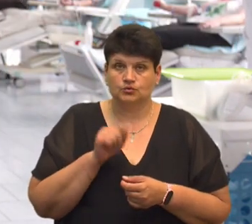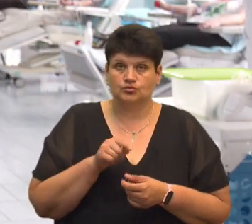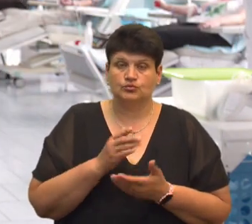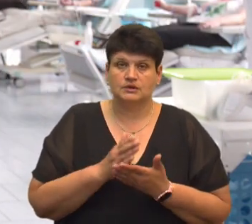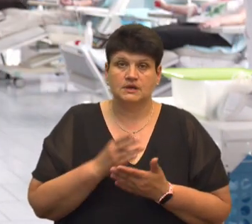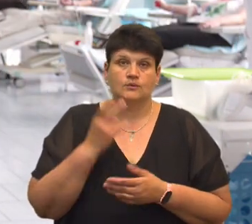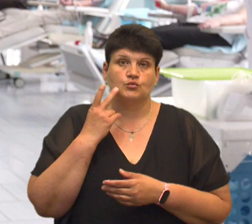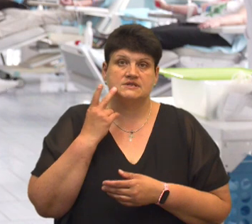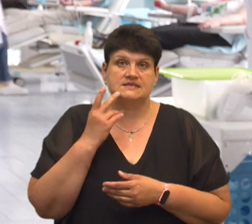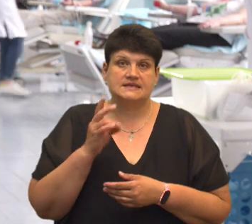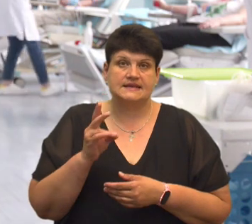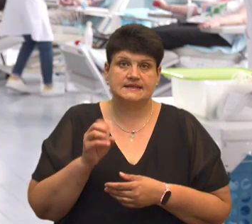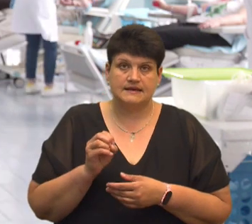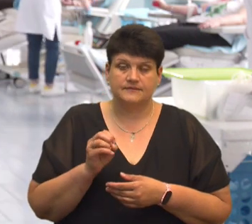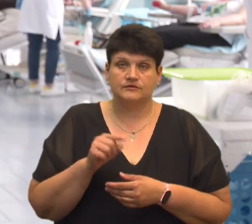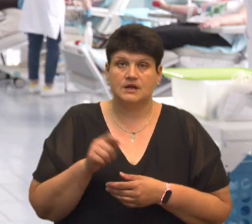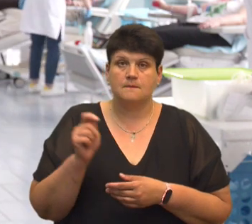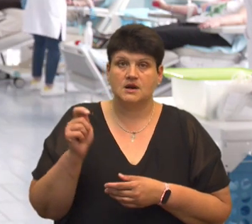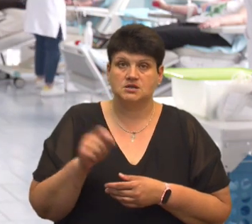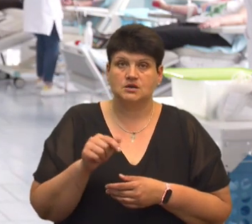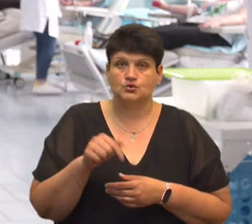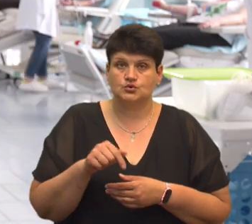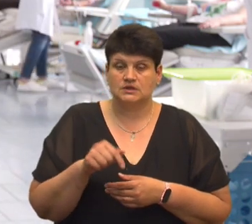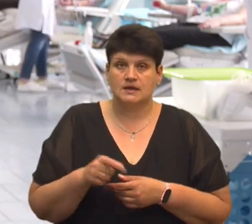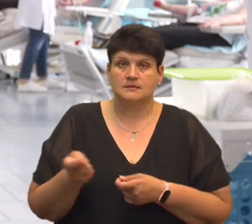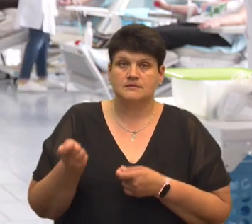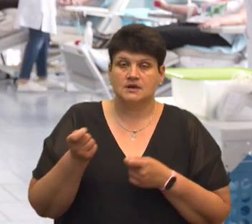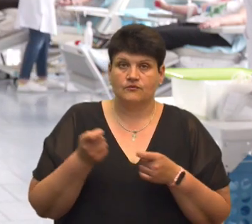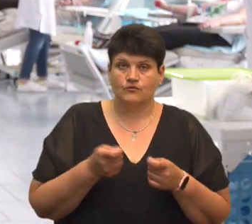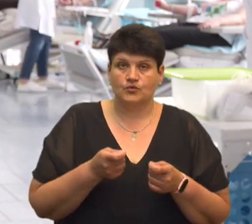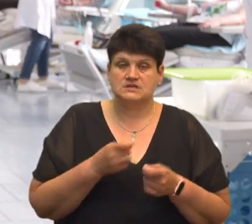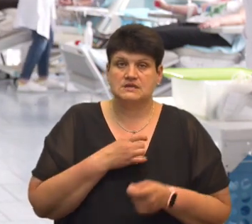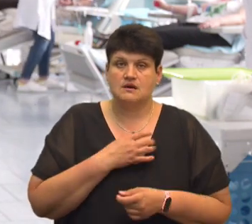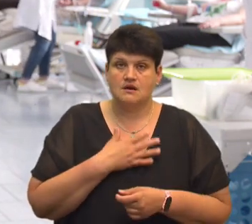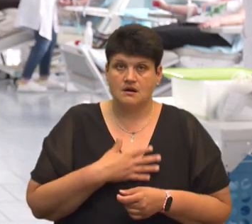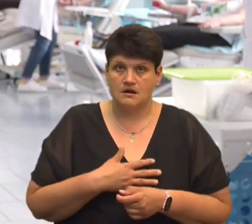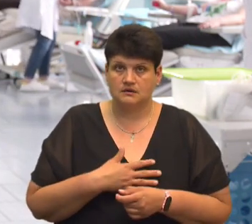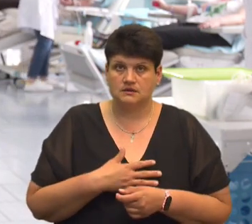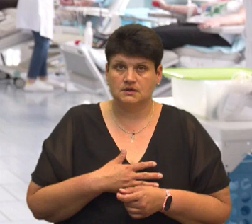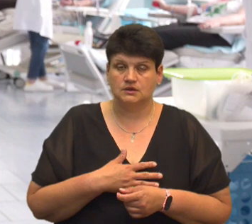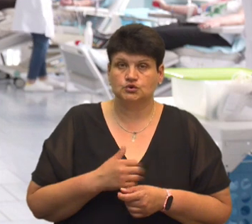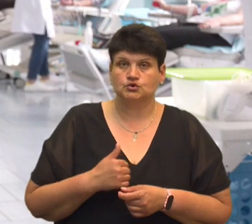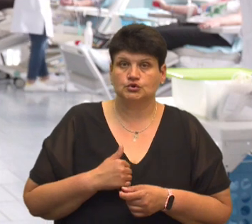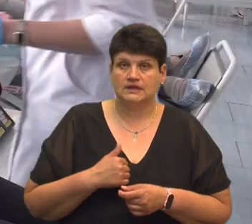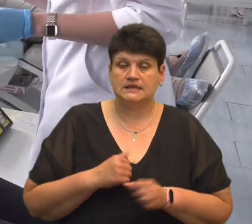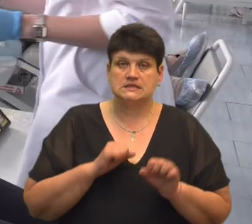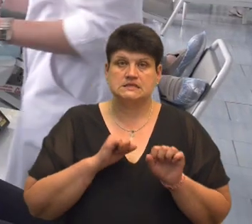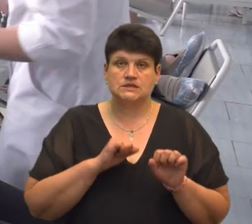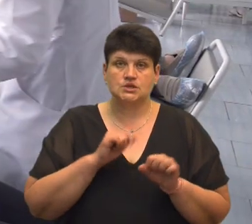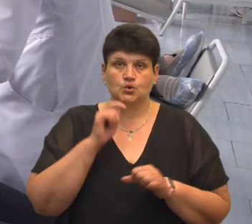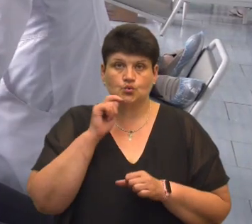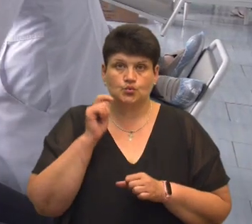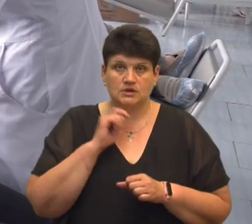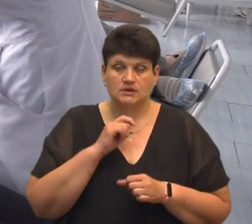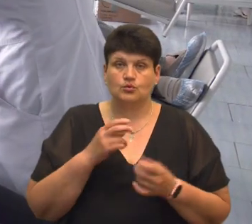постійна, бо вони приїжджають сюди, привозять цих ранених солдатів, які захищають Україну. Потреба